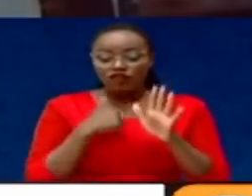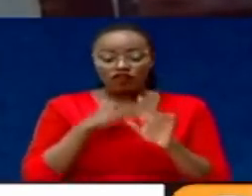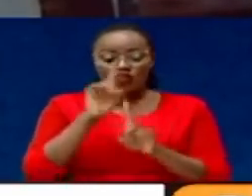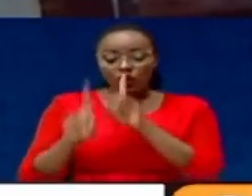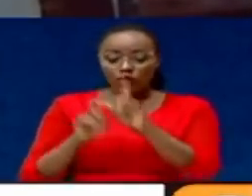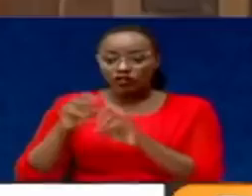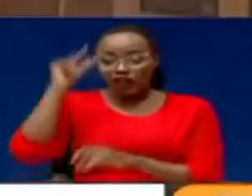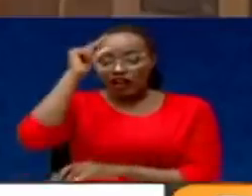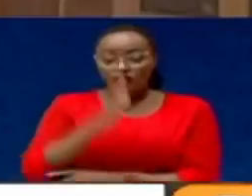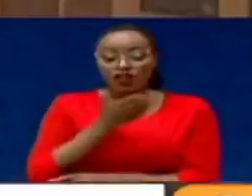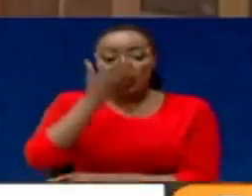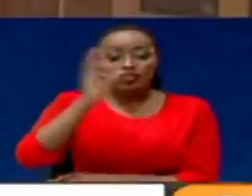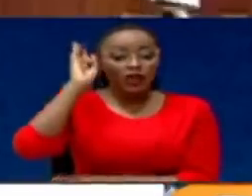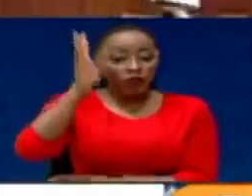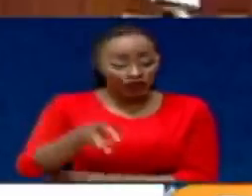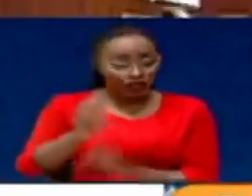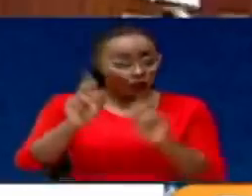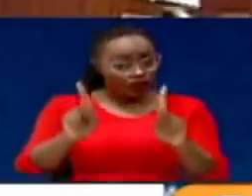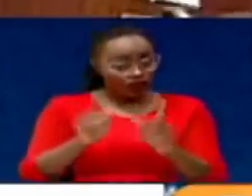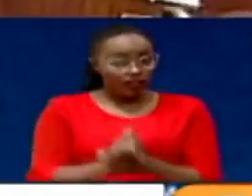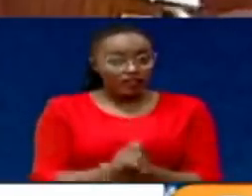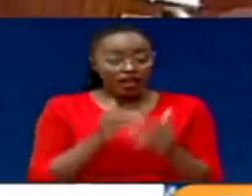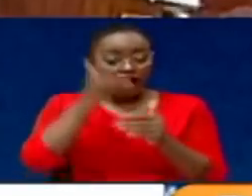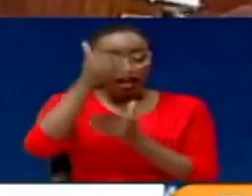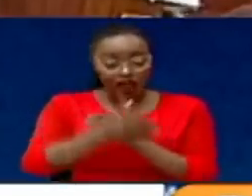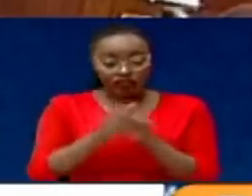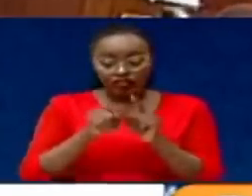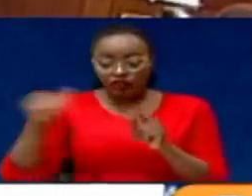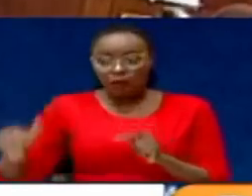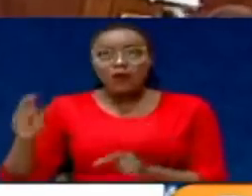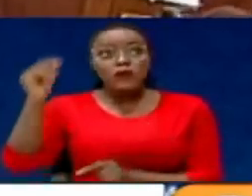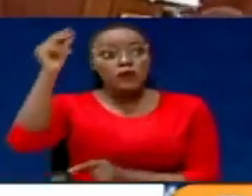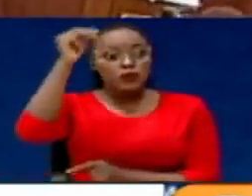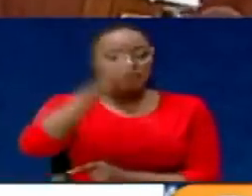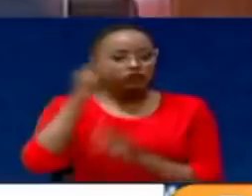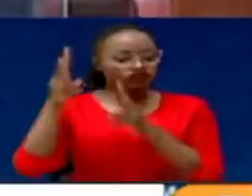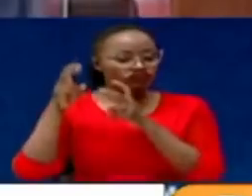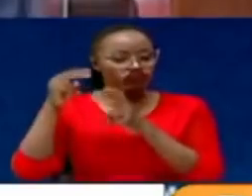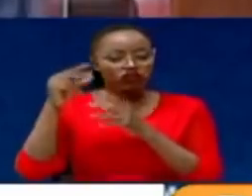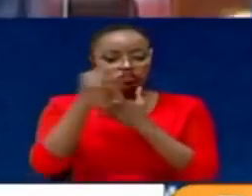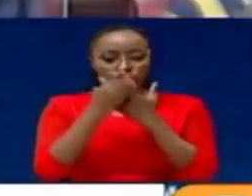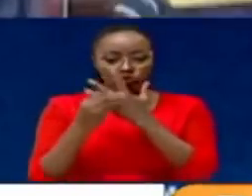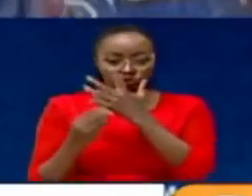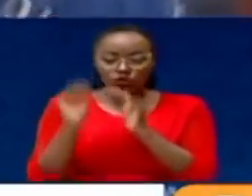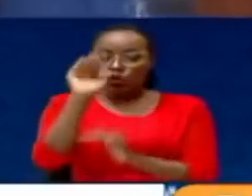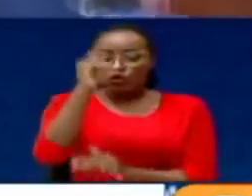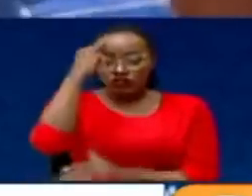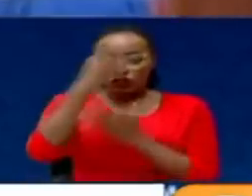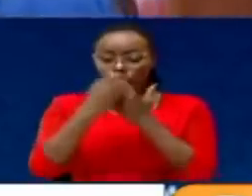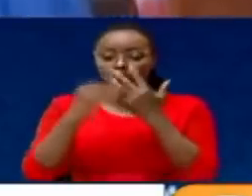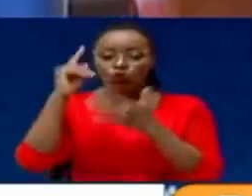impeachment. Governor, you will answer. Okay. Na baada ya kutwa nzima ya kumsikiliza, ombi la Gavana Sonko lilikuwa moja